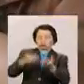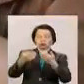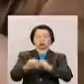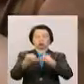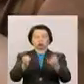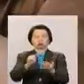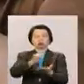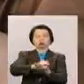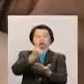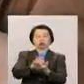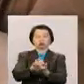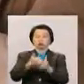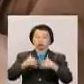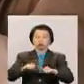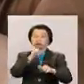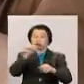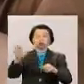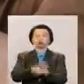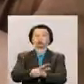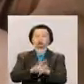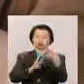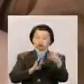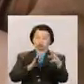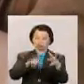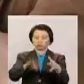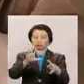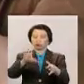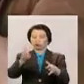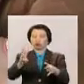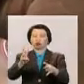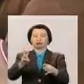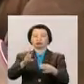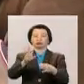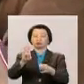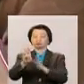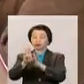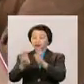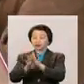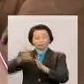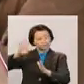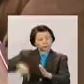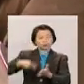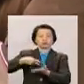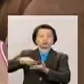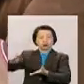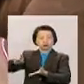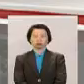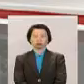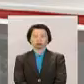Accountant. Ia masih kekurangan 14.56 bilion ringgit lagi yang belum dibayar.